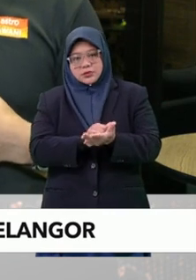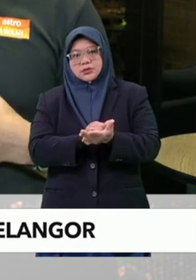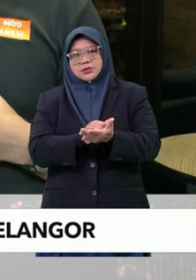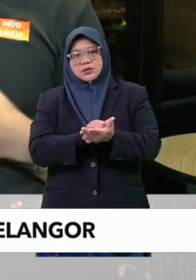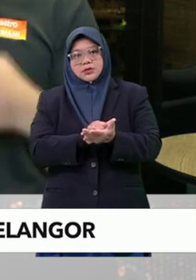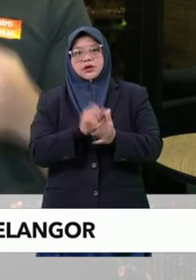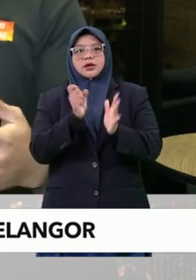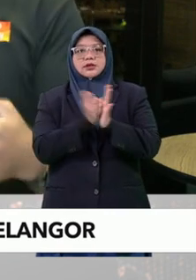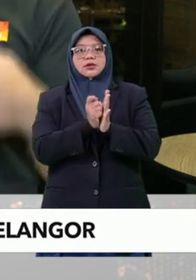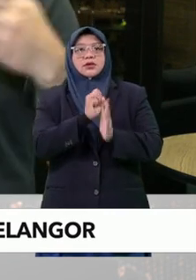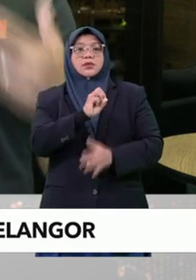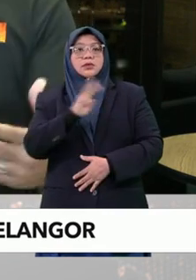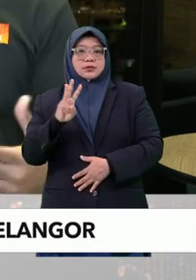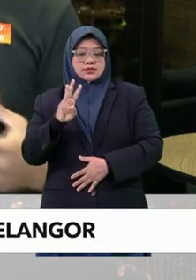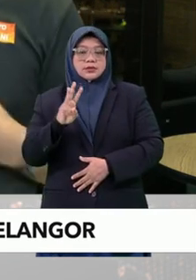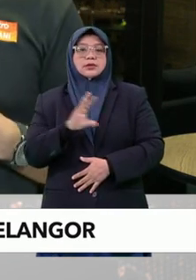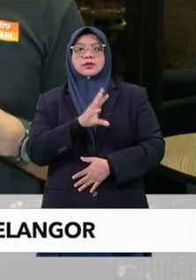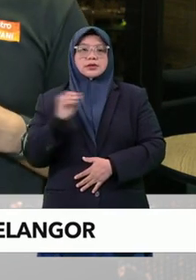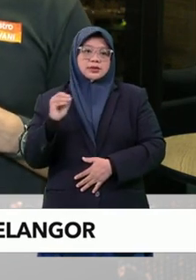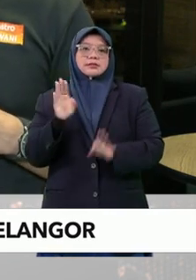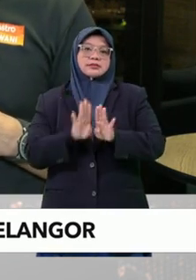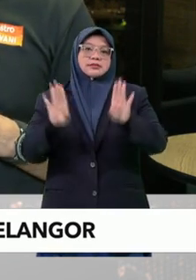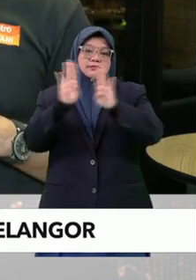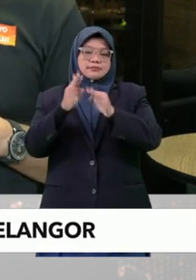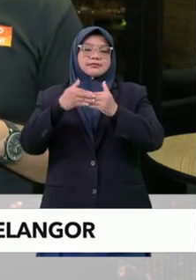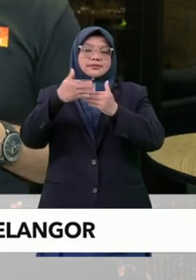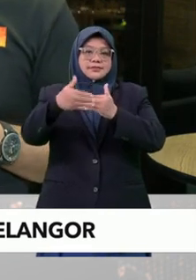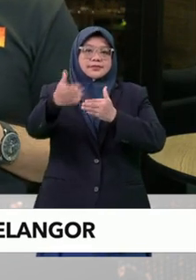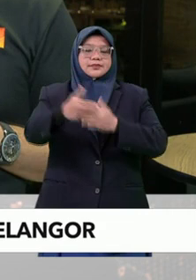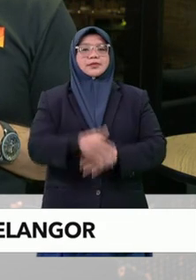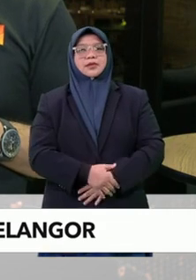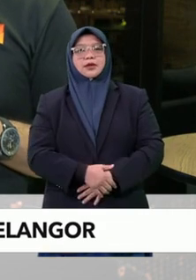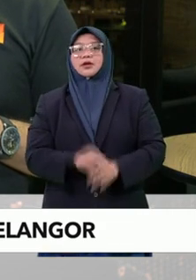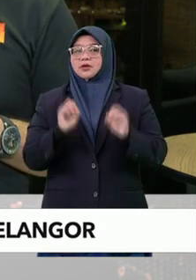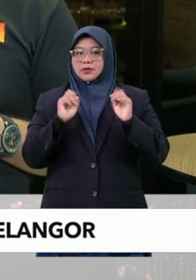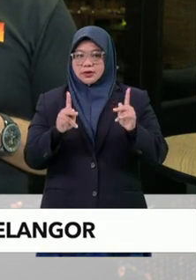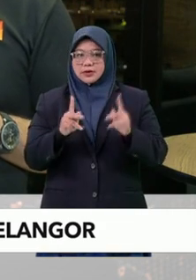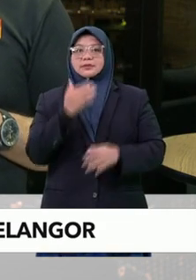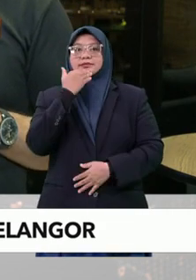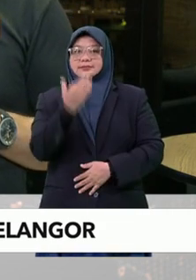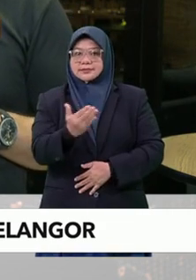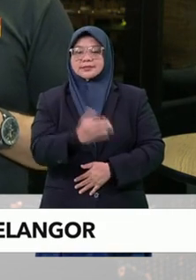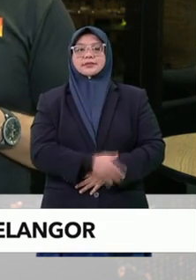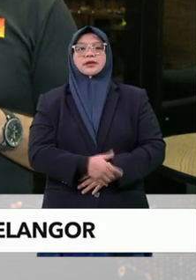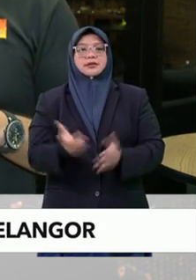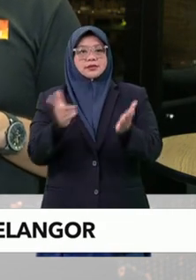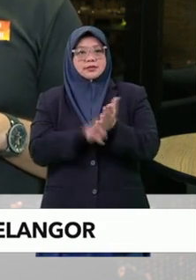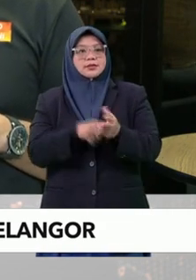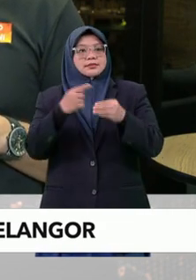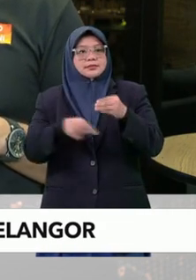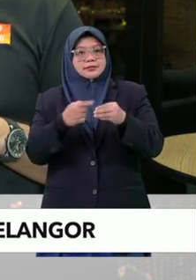eee suara ini eee.com dan beliin awan itu tadi Faris manis melaporkan tentang